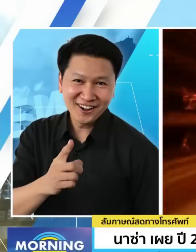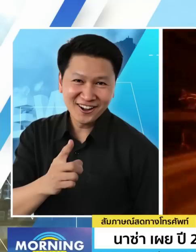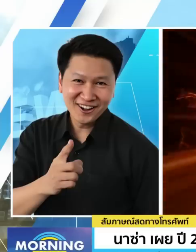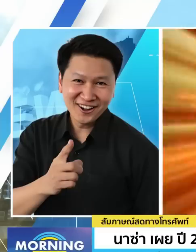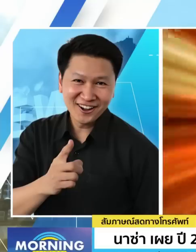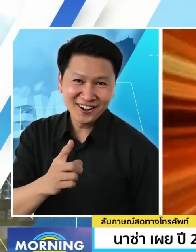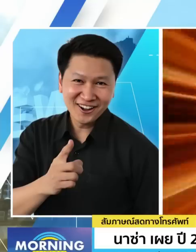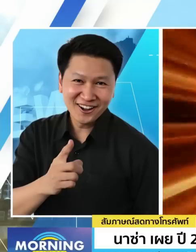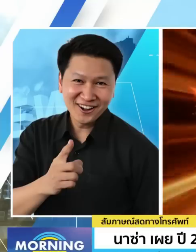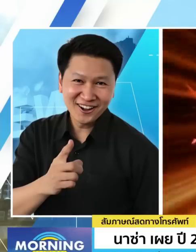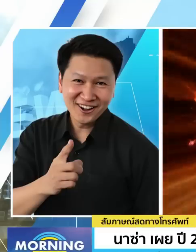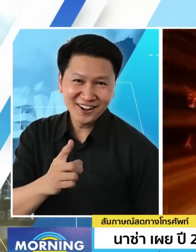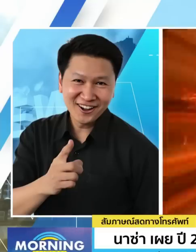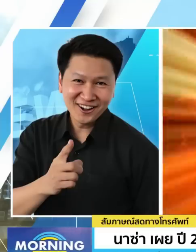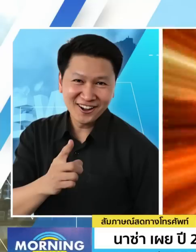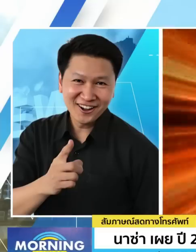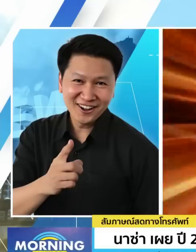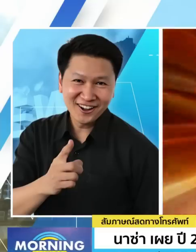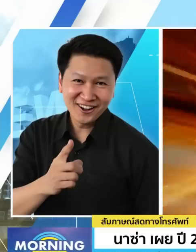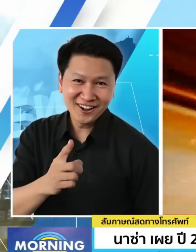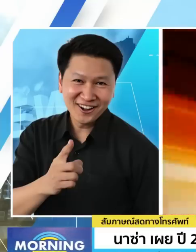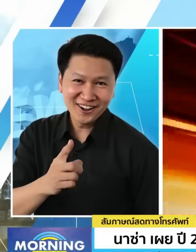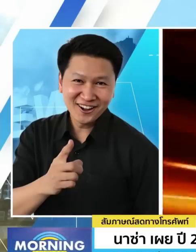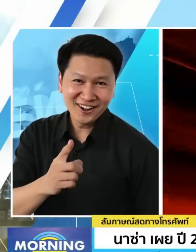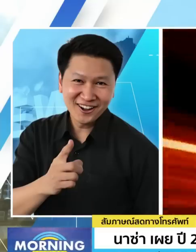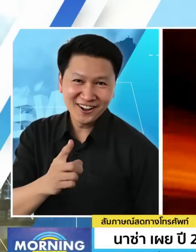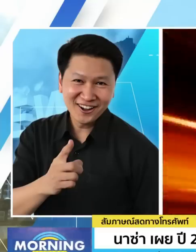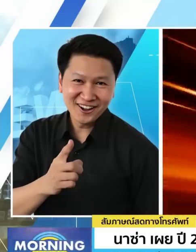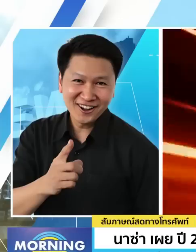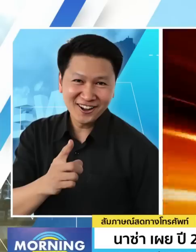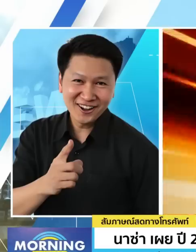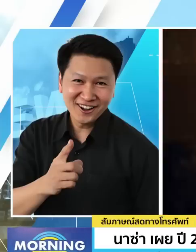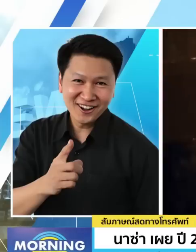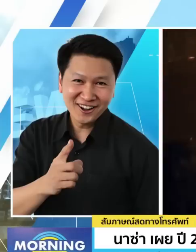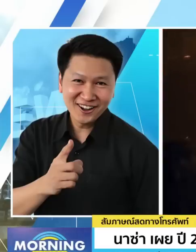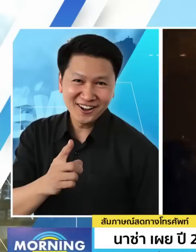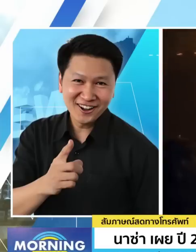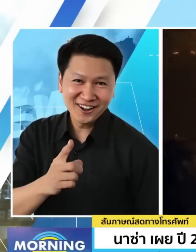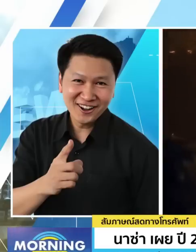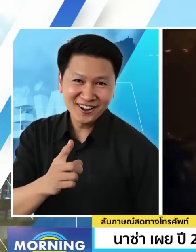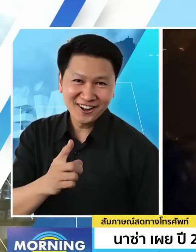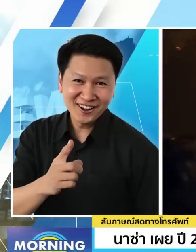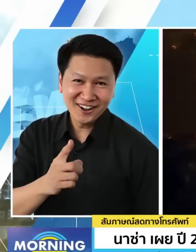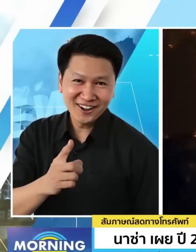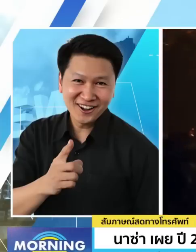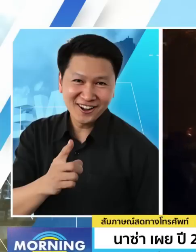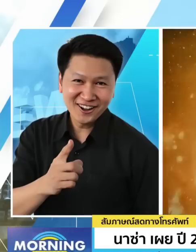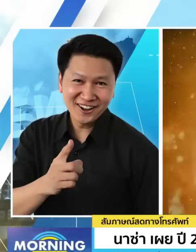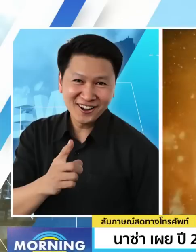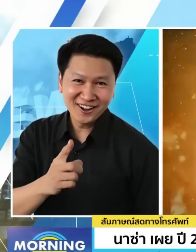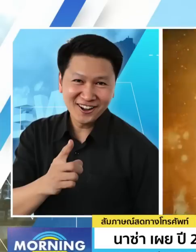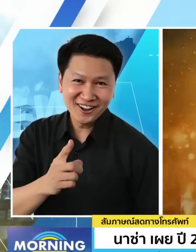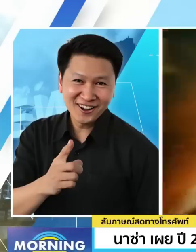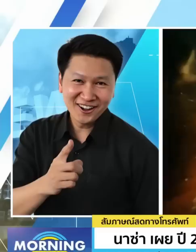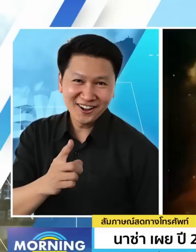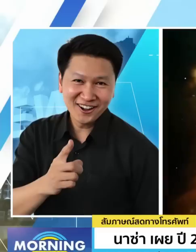ช็อตเกิดขึ้นในอดีตเคยเกิดเหตุการณ์อย่างนั้นครับฉะนั้นตอนนี้กระแสมันเลยกลับมาว่าเดี๋ยวมันจะครบรอบปี2025นี่อีกแล้วมันจะเกิดเหตุการณ์รุน